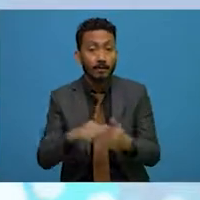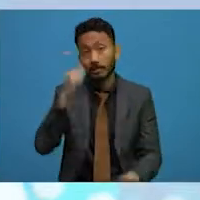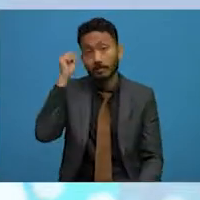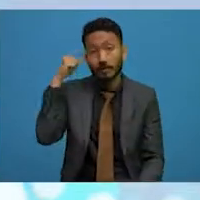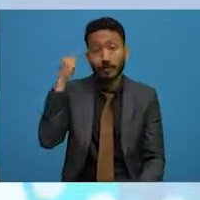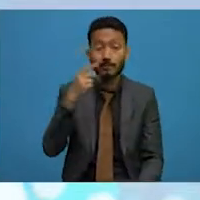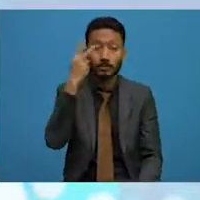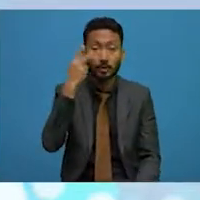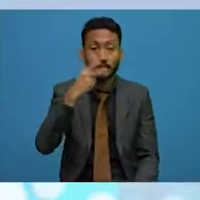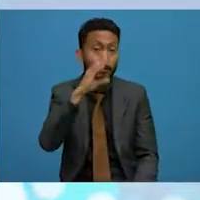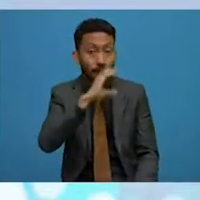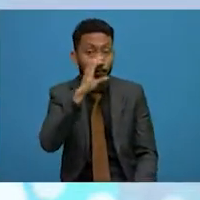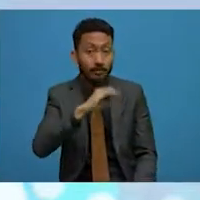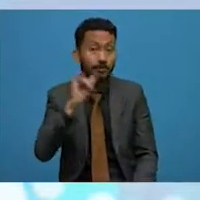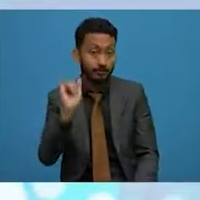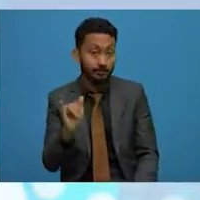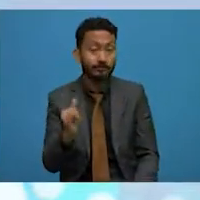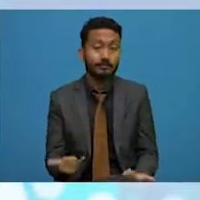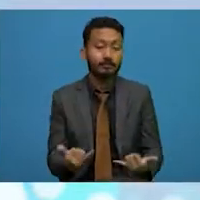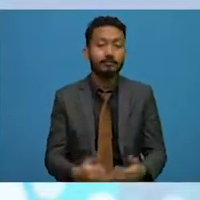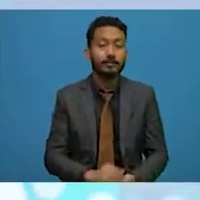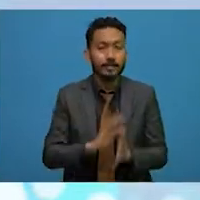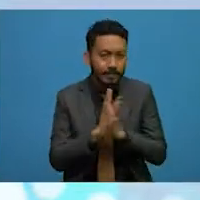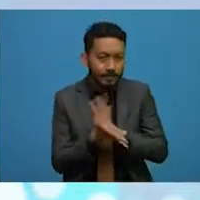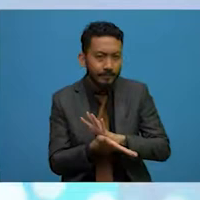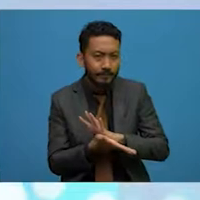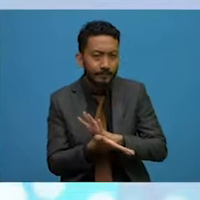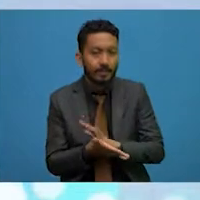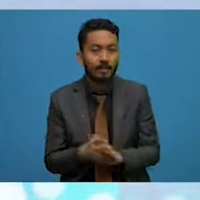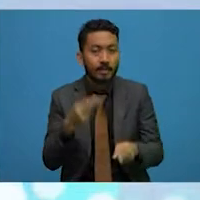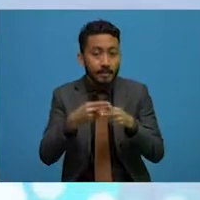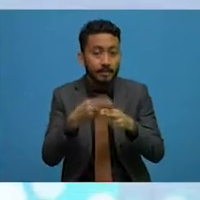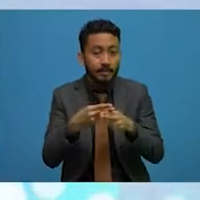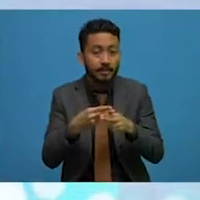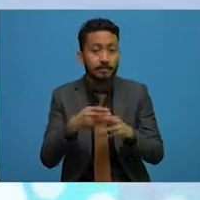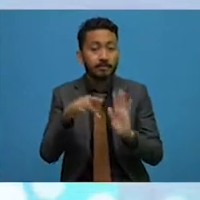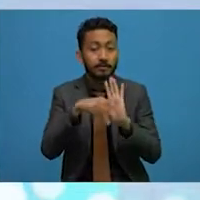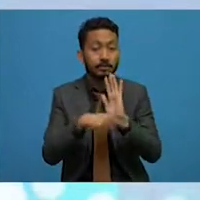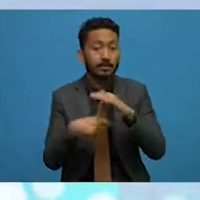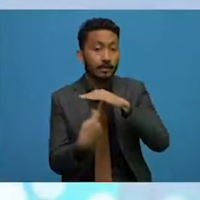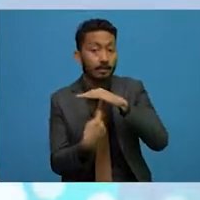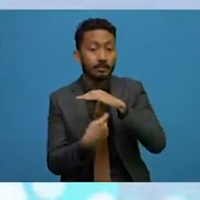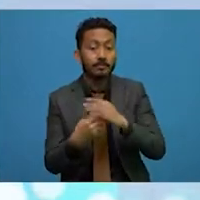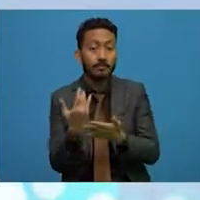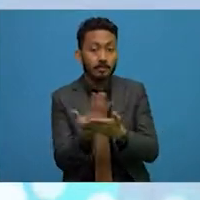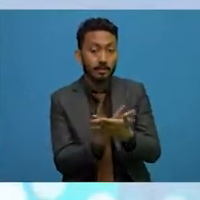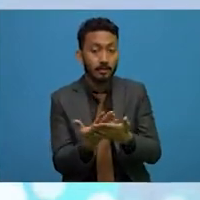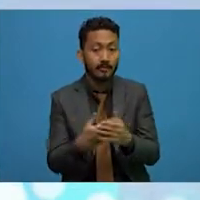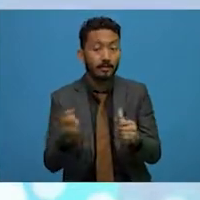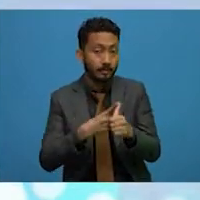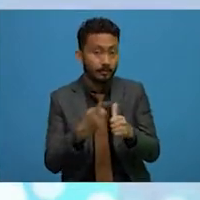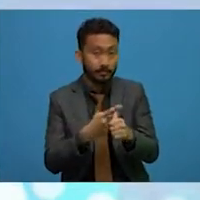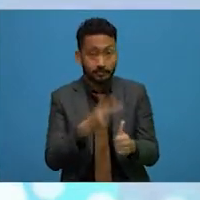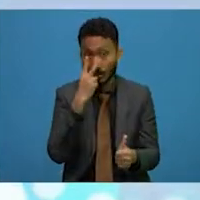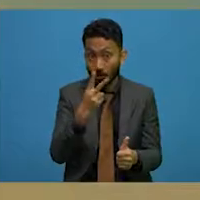audiovisual, animasi yang menjadikan ianya dikenali sebagai prinsip asas multimedia, pertama, mari kita lihat